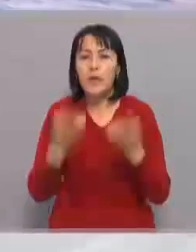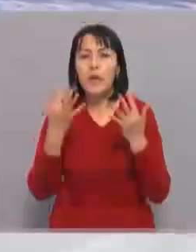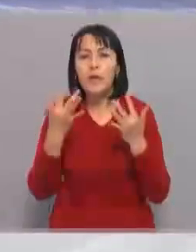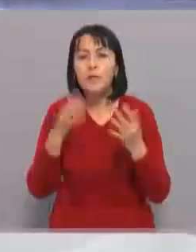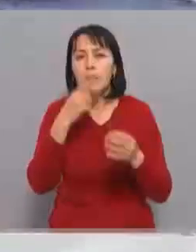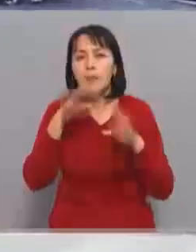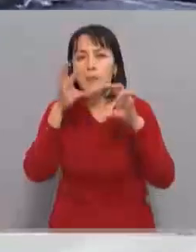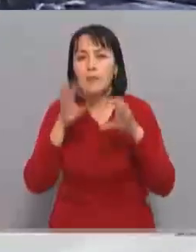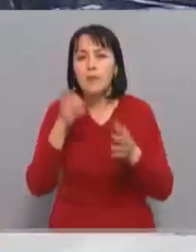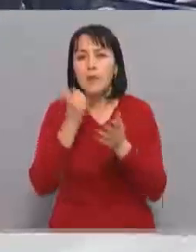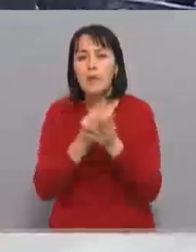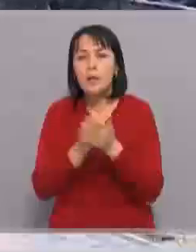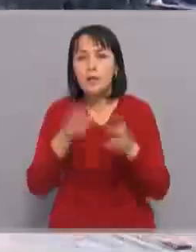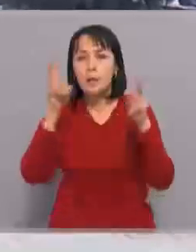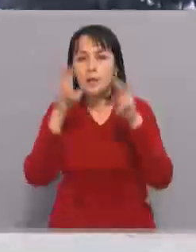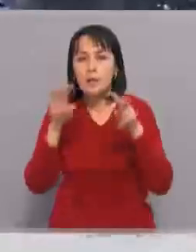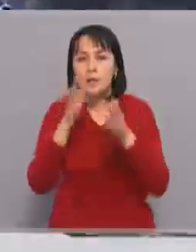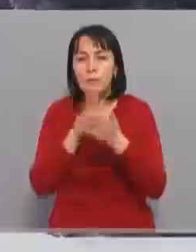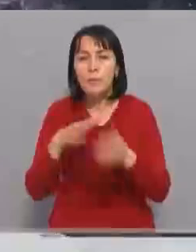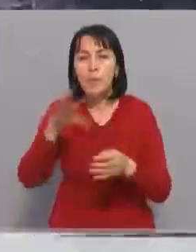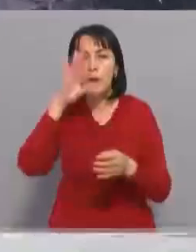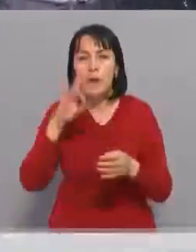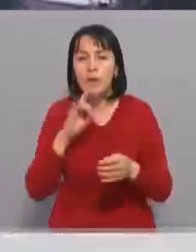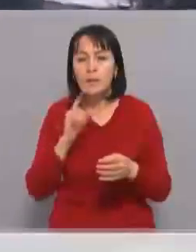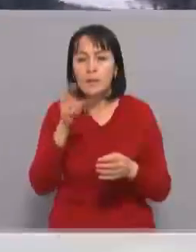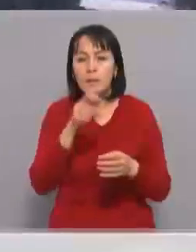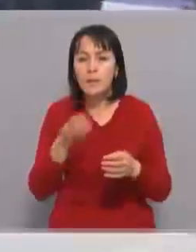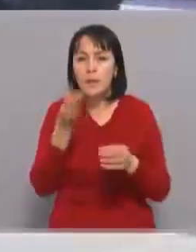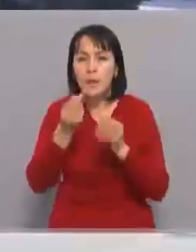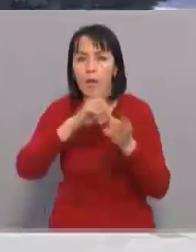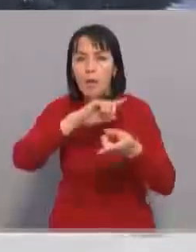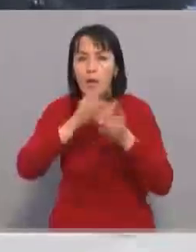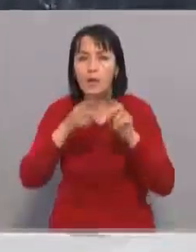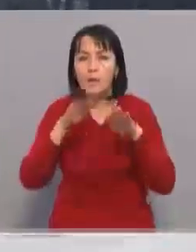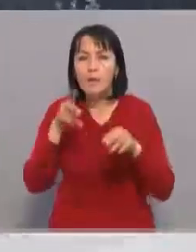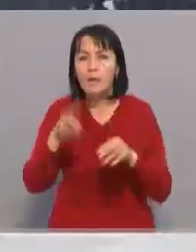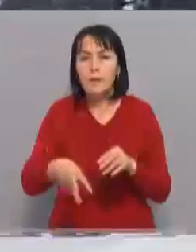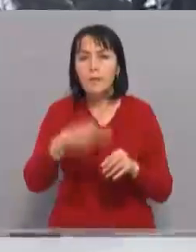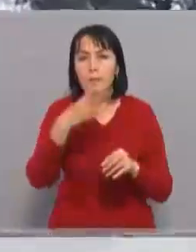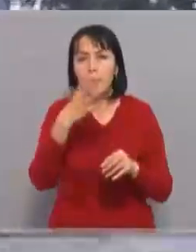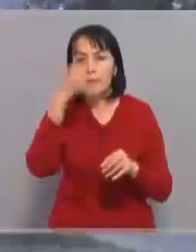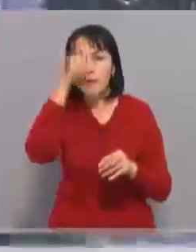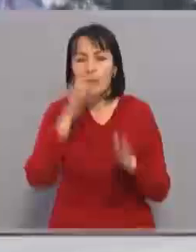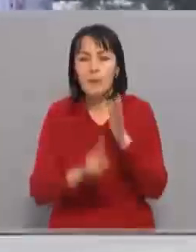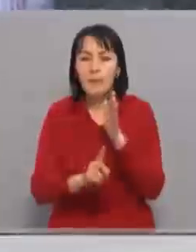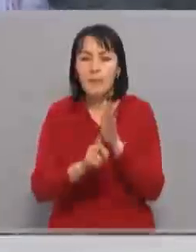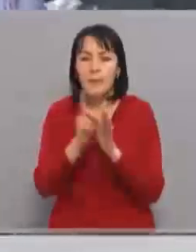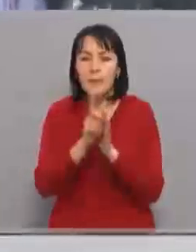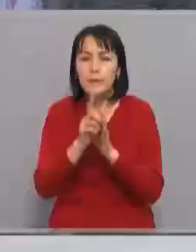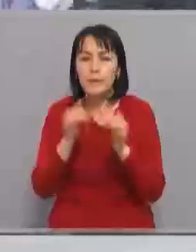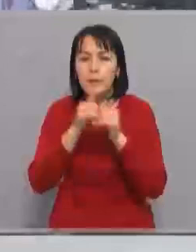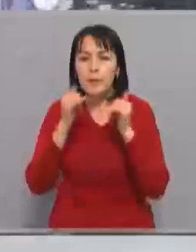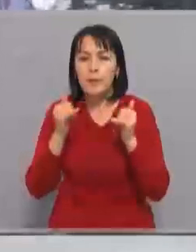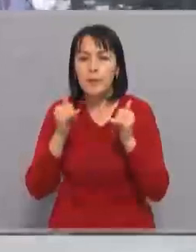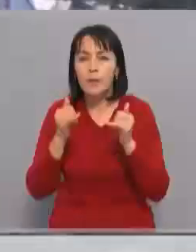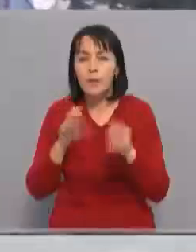айтқанмен заң қабылданды, мониторинг жүреді. Ал барлық Қазақстан азаматтарының қаржы аударымдарын тексеру тек 2025 жылдан бастап қана іске асатын